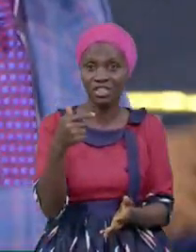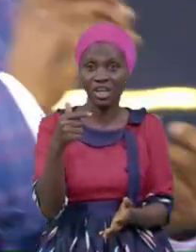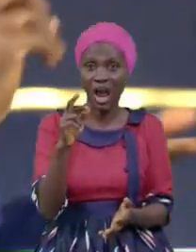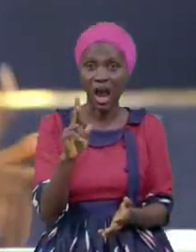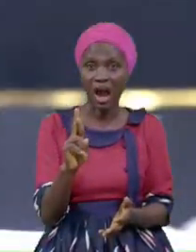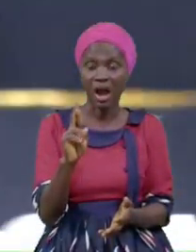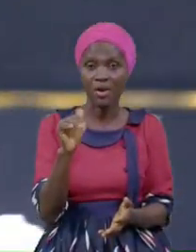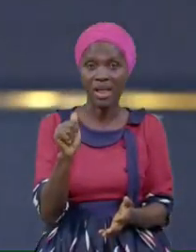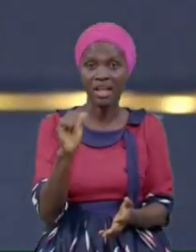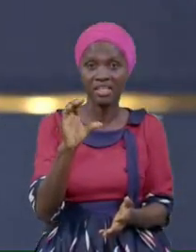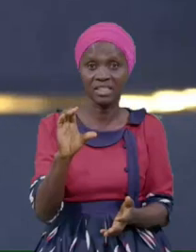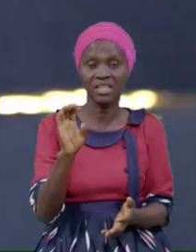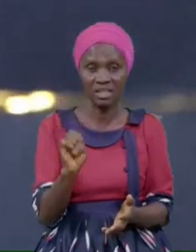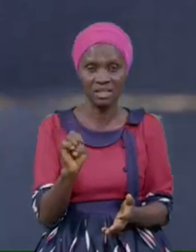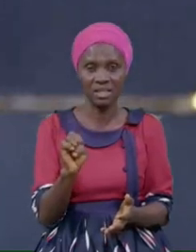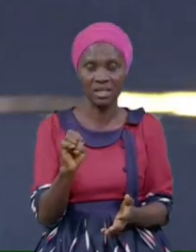G-R-A-C-E.